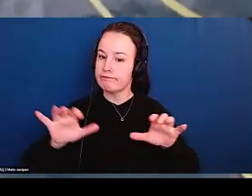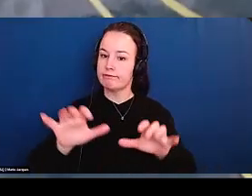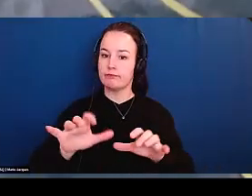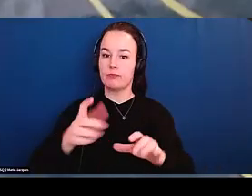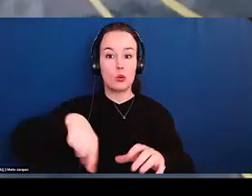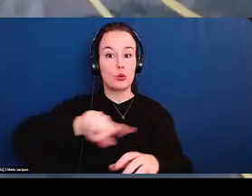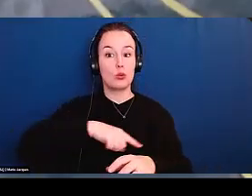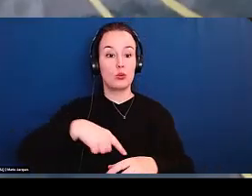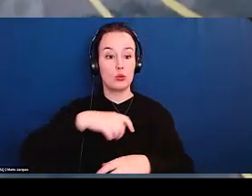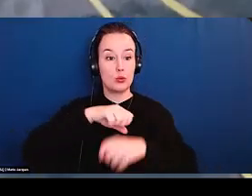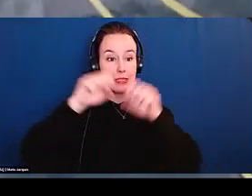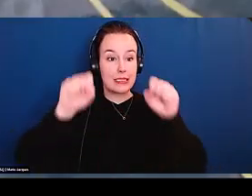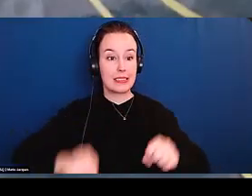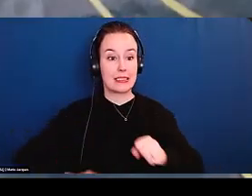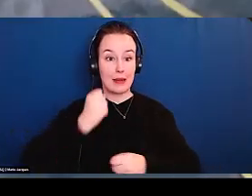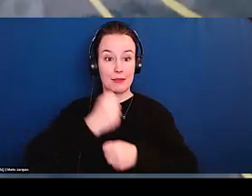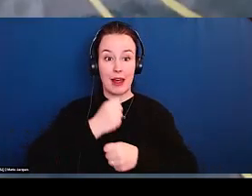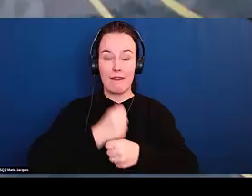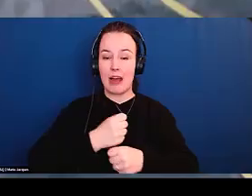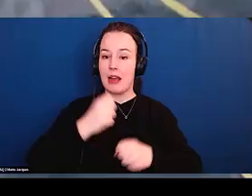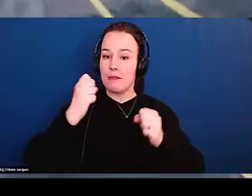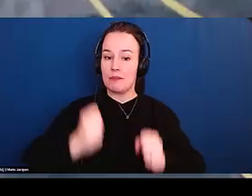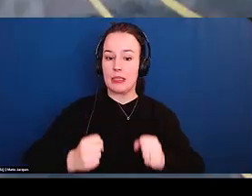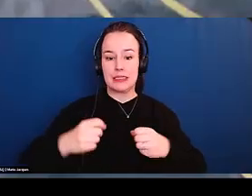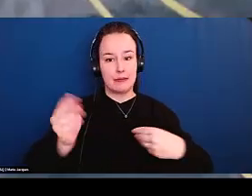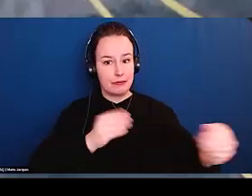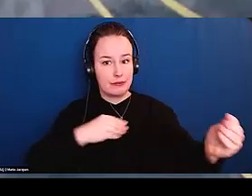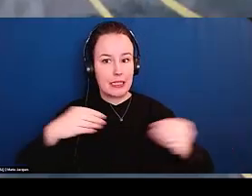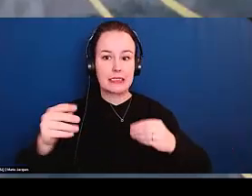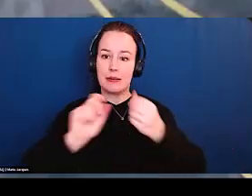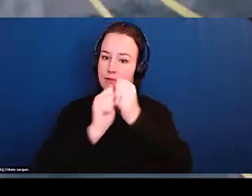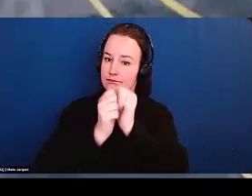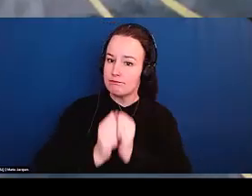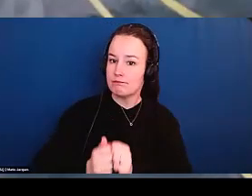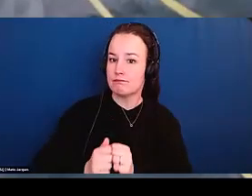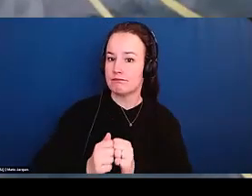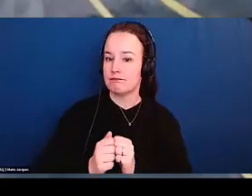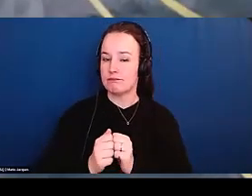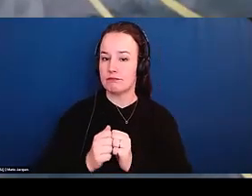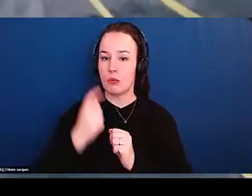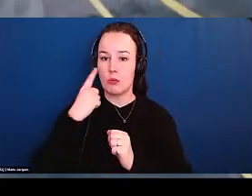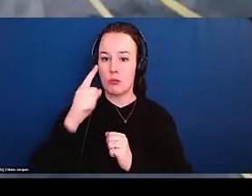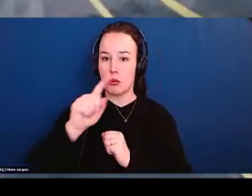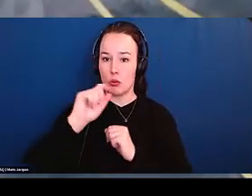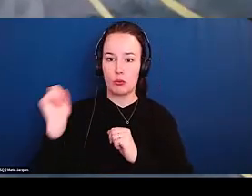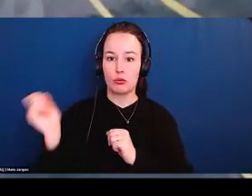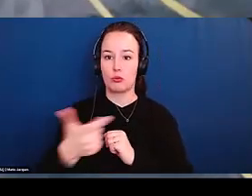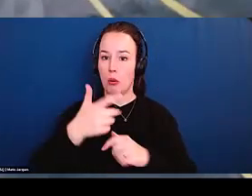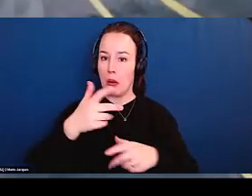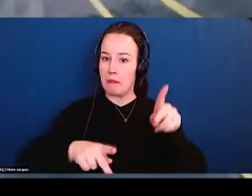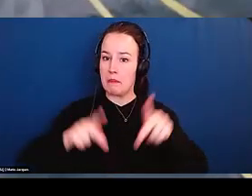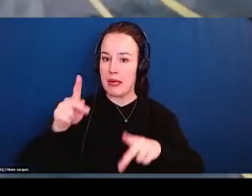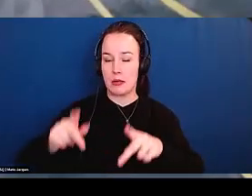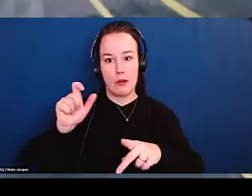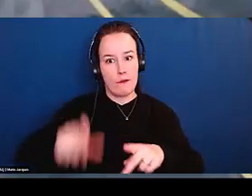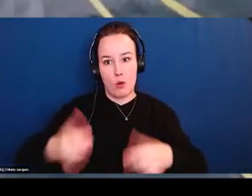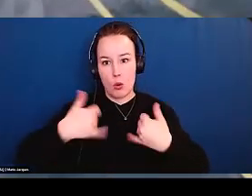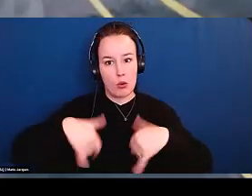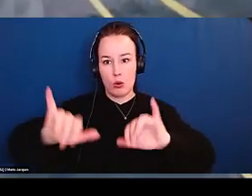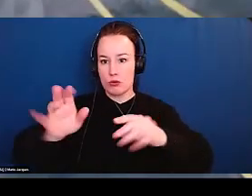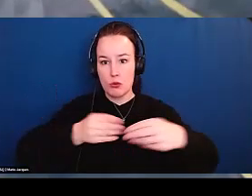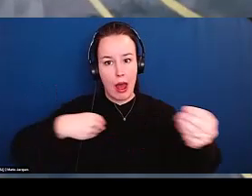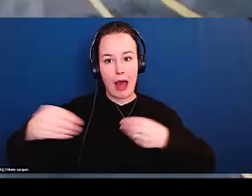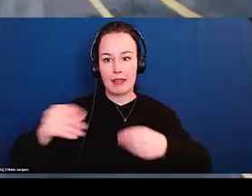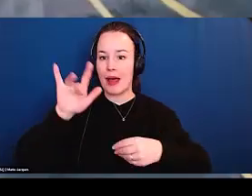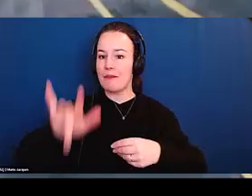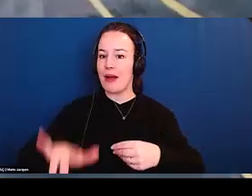faisons au sein de ce système peut varier, peut être flexible et être adaptable. Et il doit absolument le rester parce